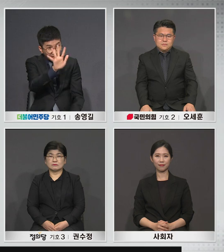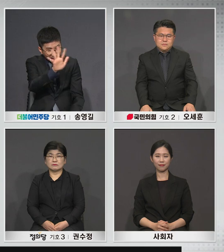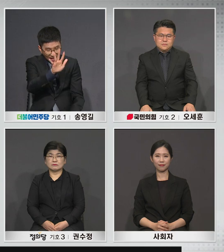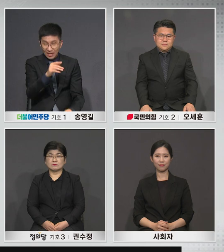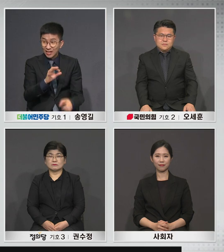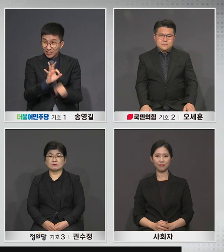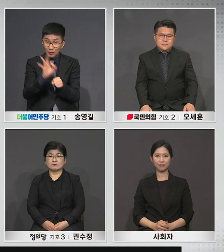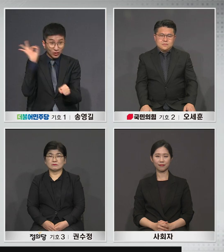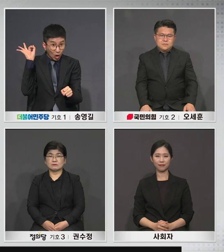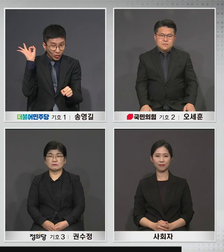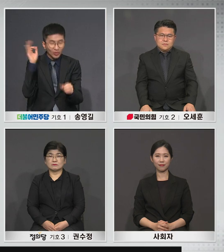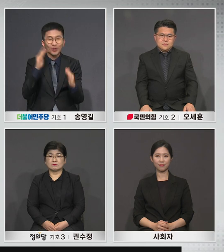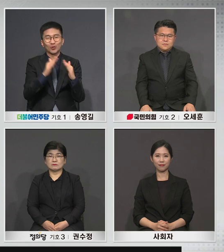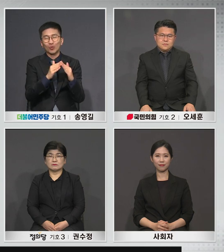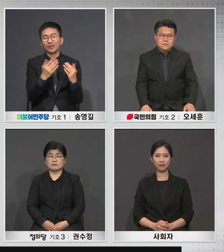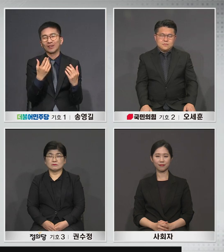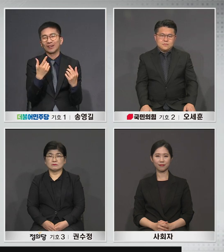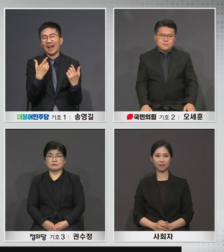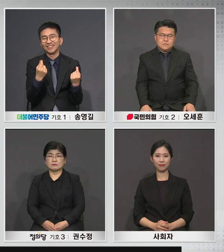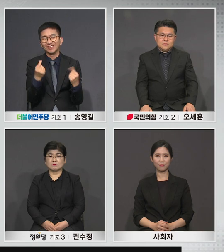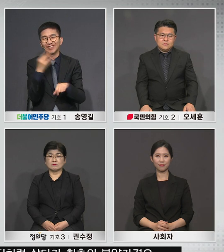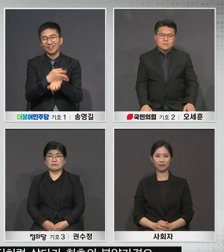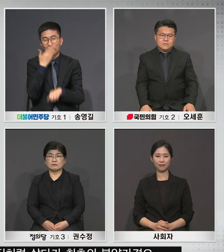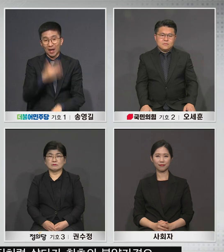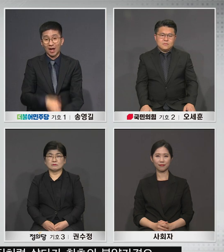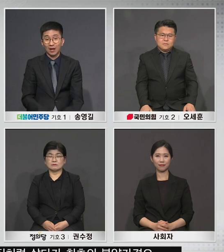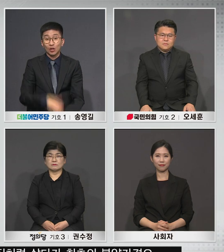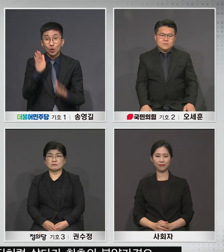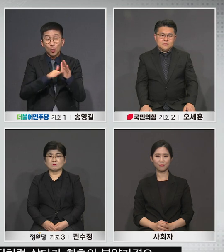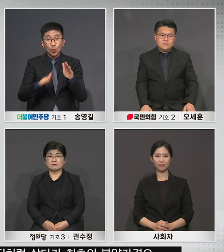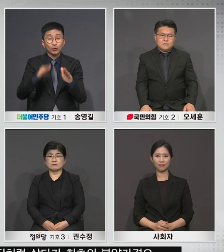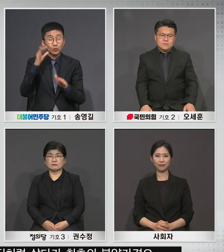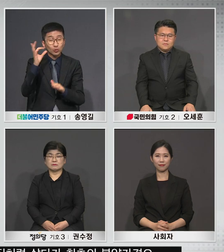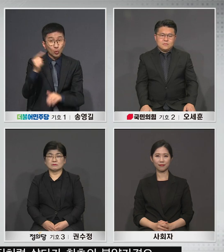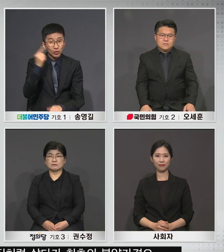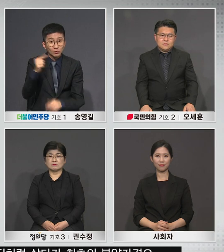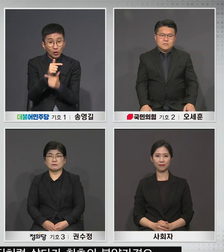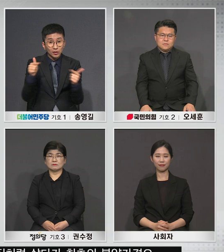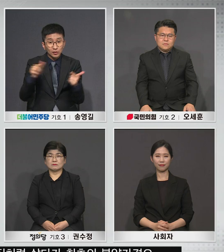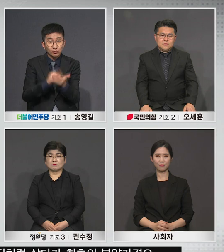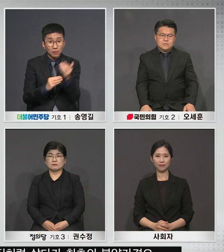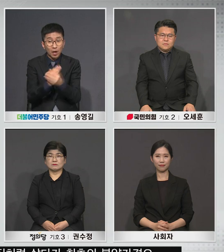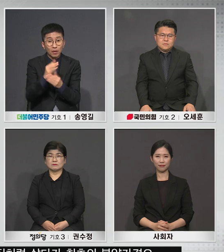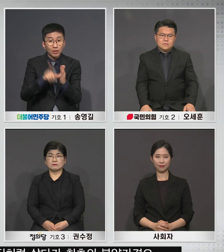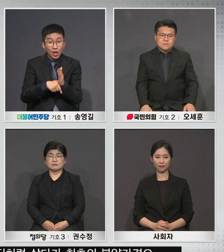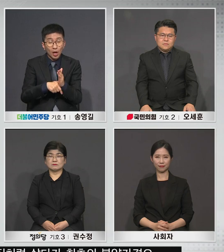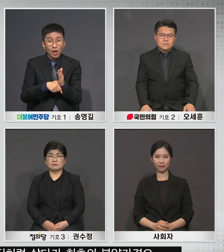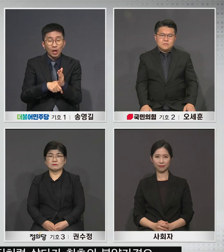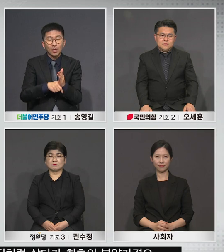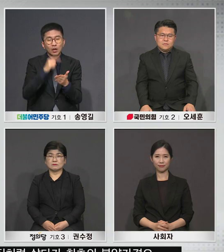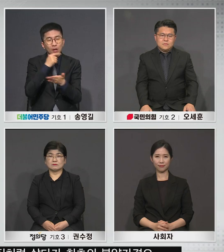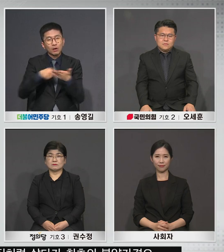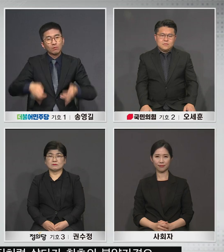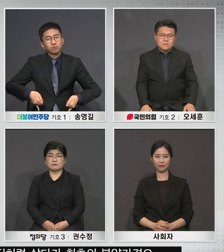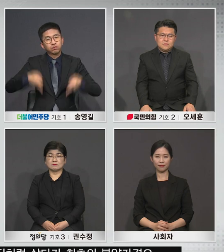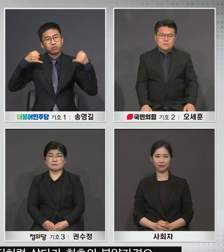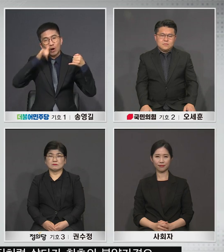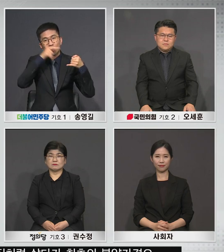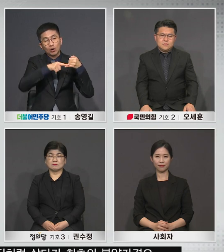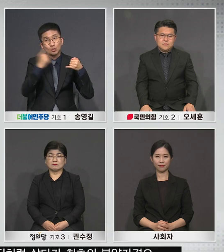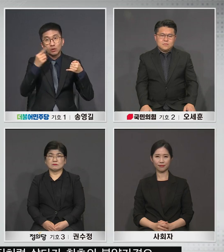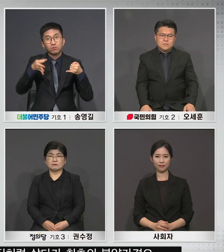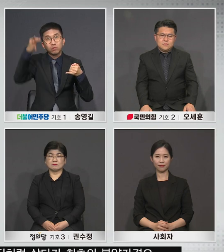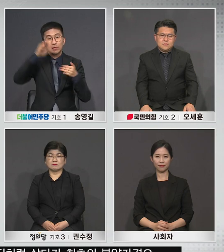공공요금 인상 억제를 했을 때 이 적자 폭우 문제를 어떻게 해결하겠습니까? 지하철이나 버스나 택시나 다 지금 공공요금 인상을 요구하고 있는데